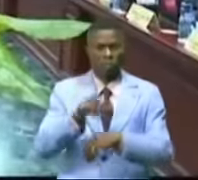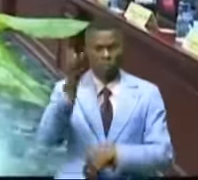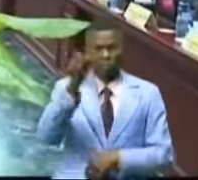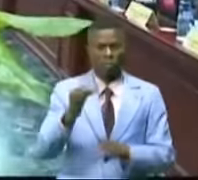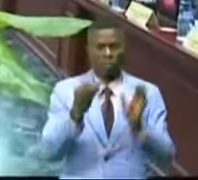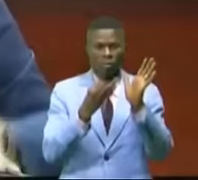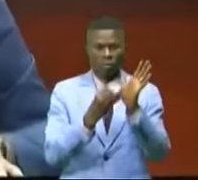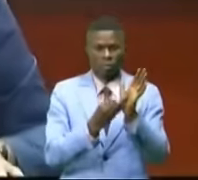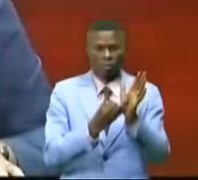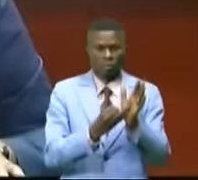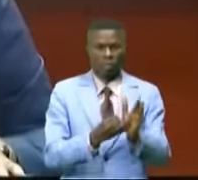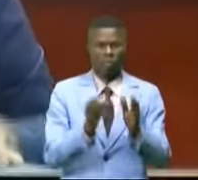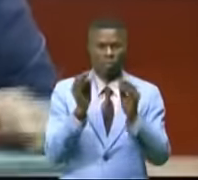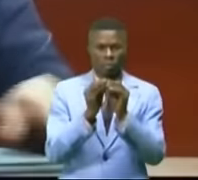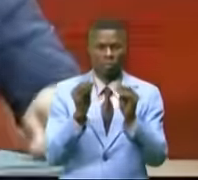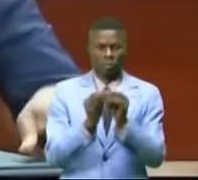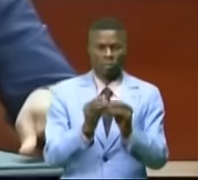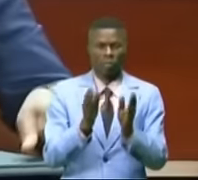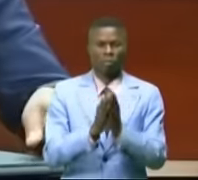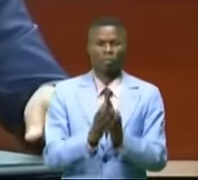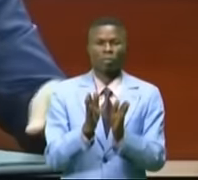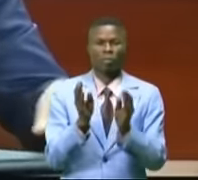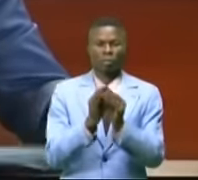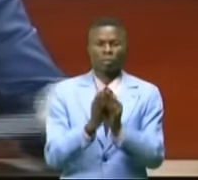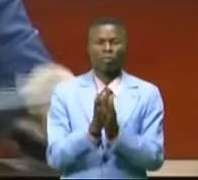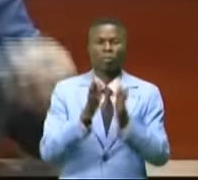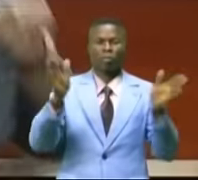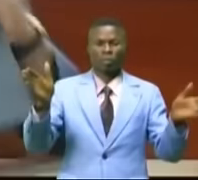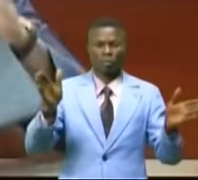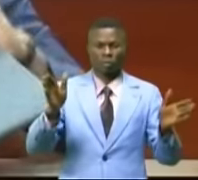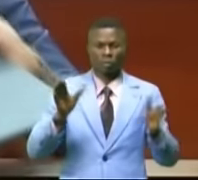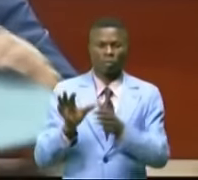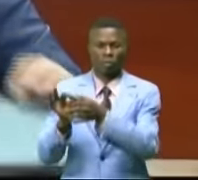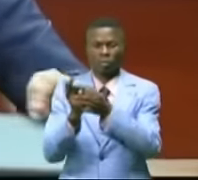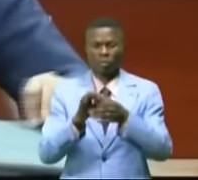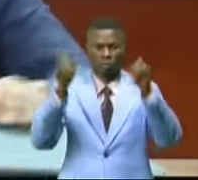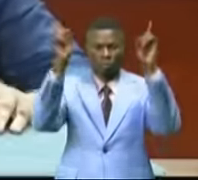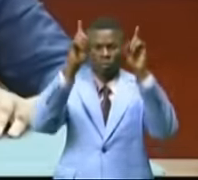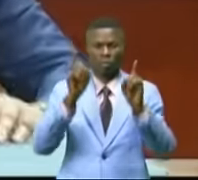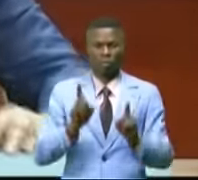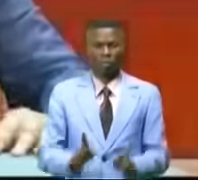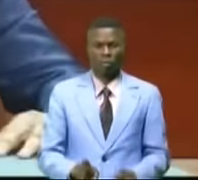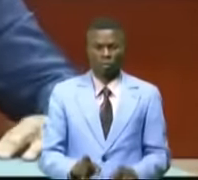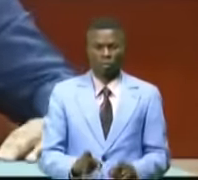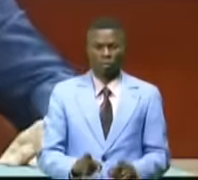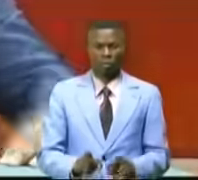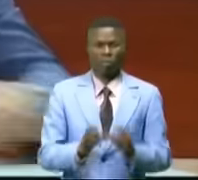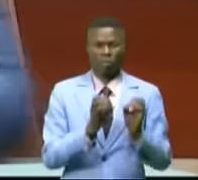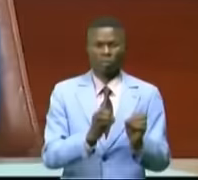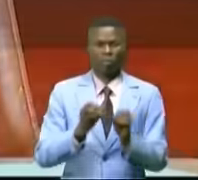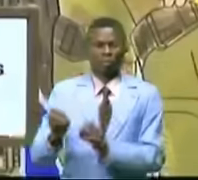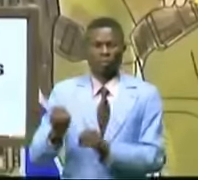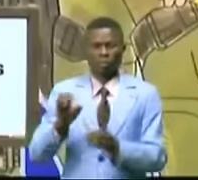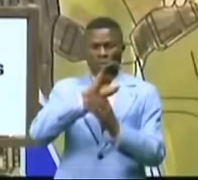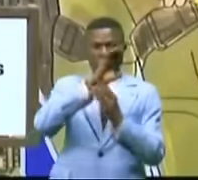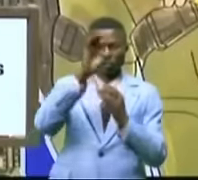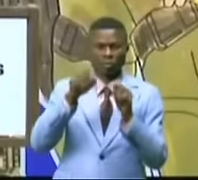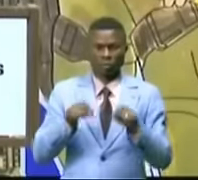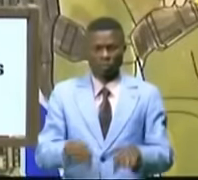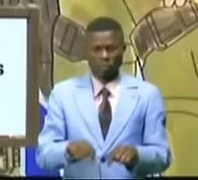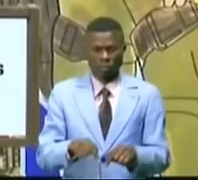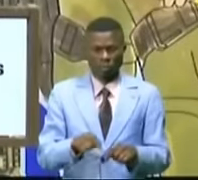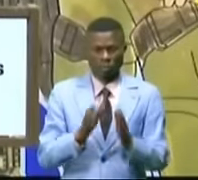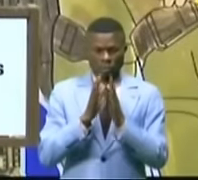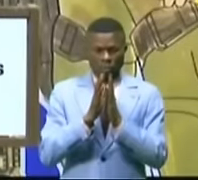session ordinaire de l'Assemblée générale de l'Union africaine, notre organisation continentale. Après sa